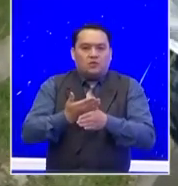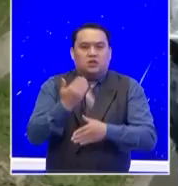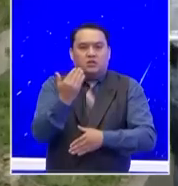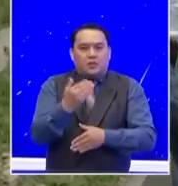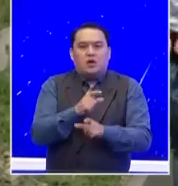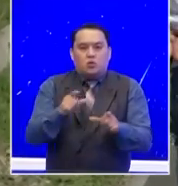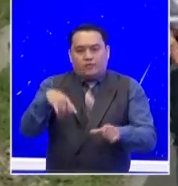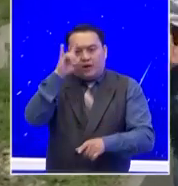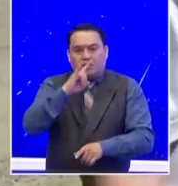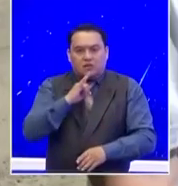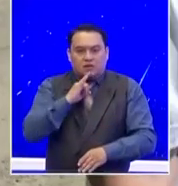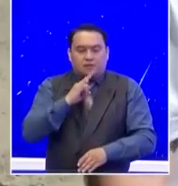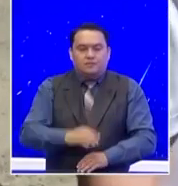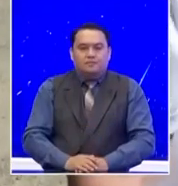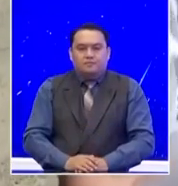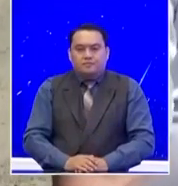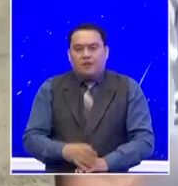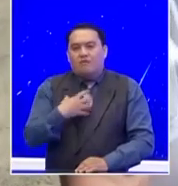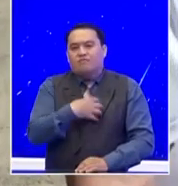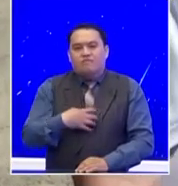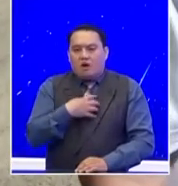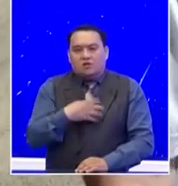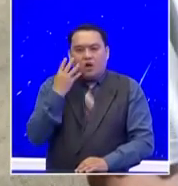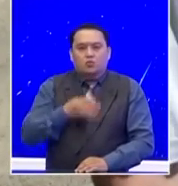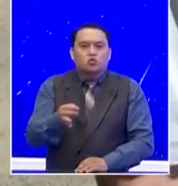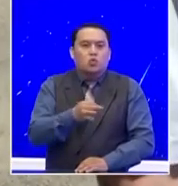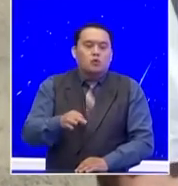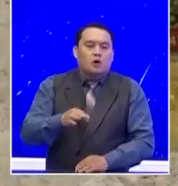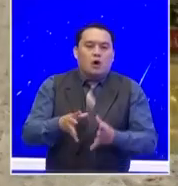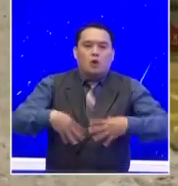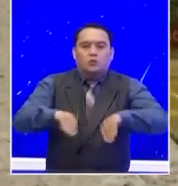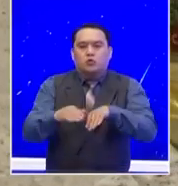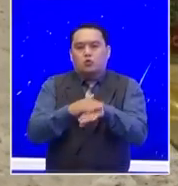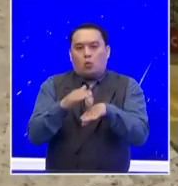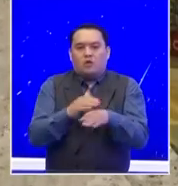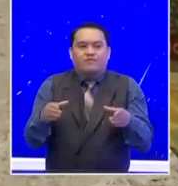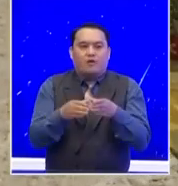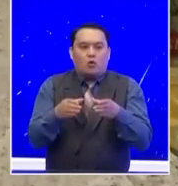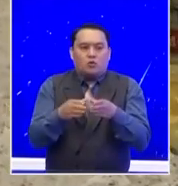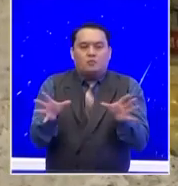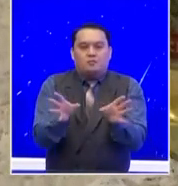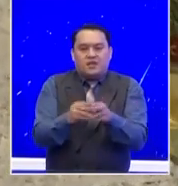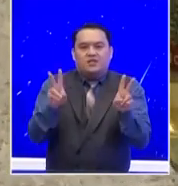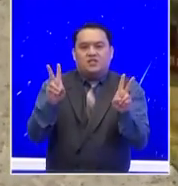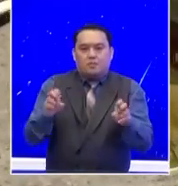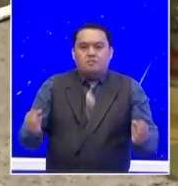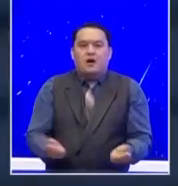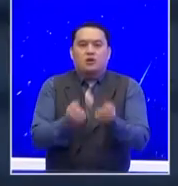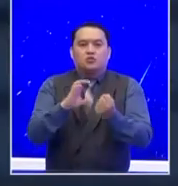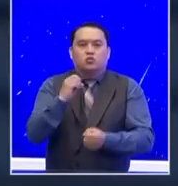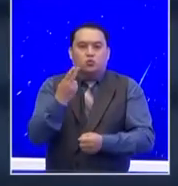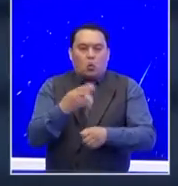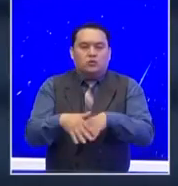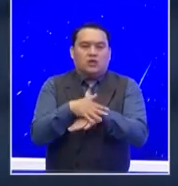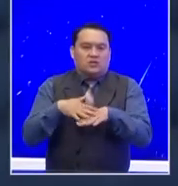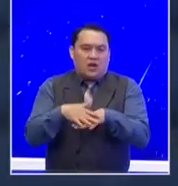помочь гражданам Казахстана. Важно отметить, что создание в Алматинской области общественного благотворительного фонда «Бергемис ЖТСУ» для поддержки социально